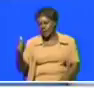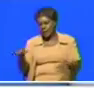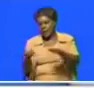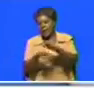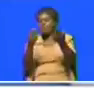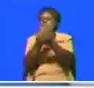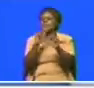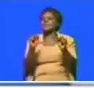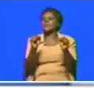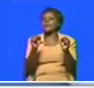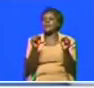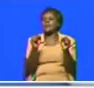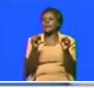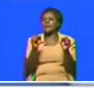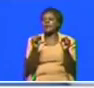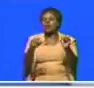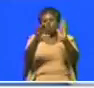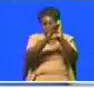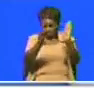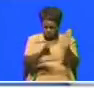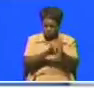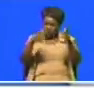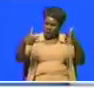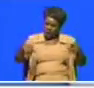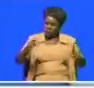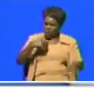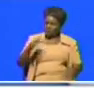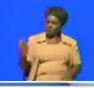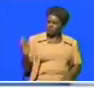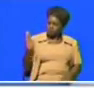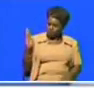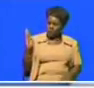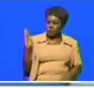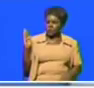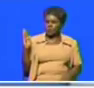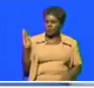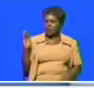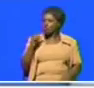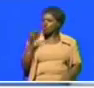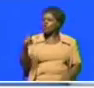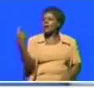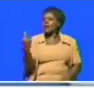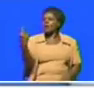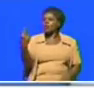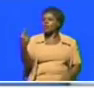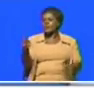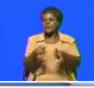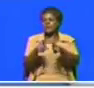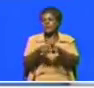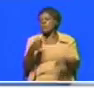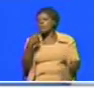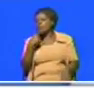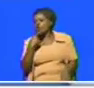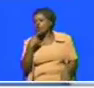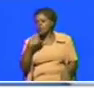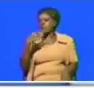wa rais ndio, na walikuwa kwa kikatiba pia wanaruhusiwa kuwa na ulinzi kiasi fulani. Si wao peke yake, maana unaona rais mstaafu Daniel Arap Moi bado